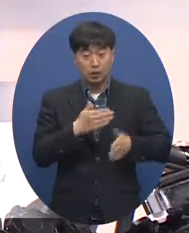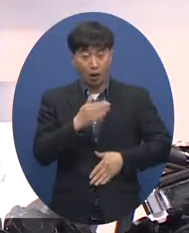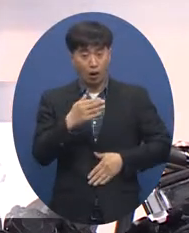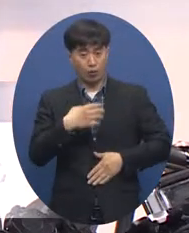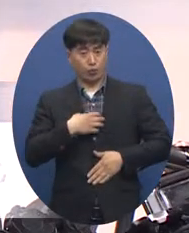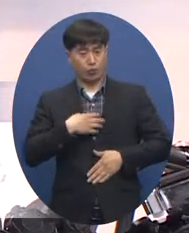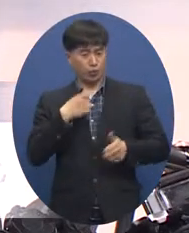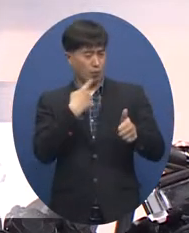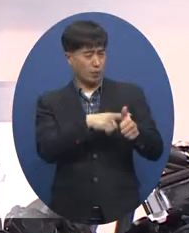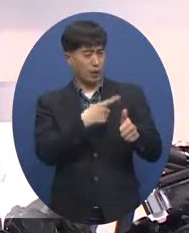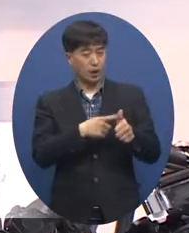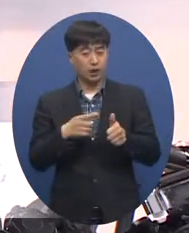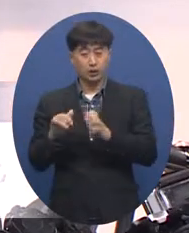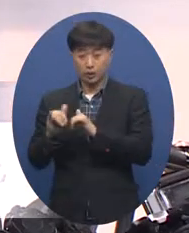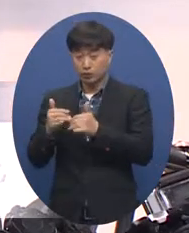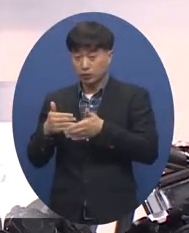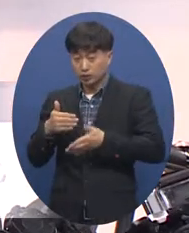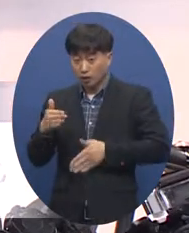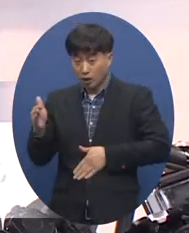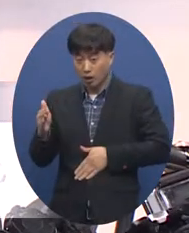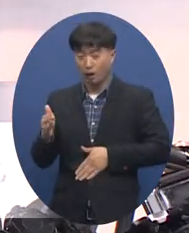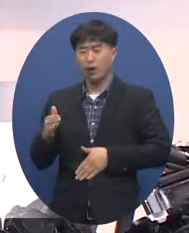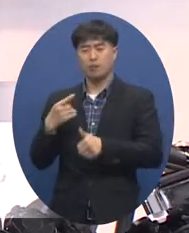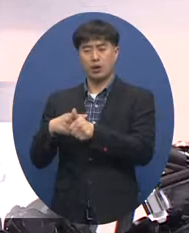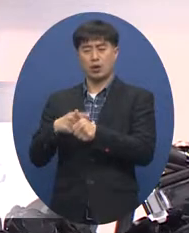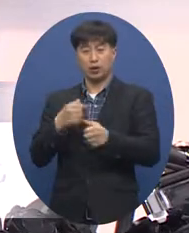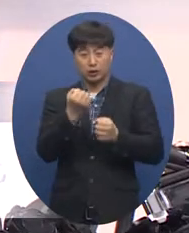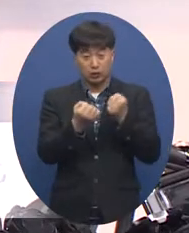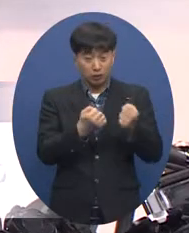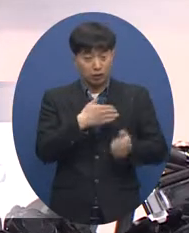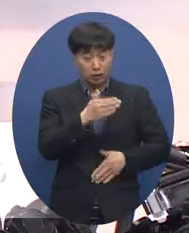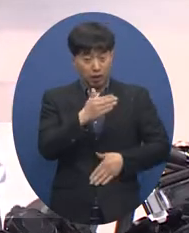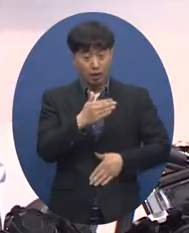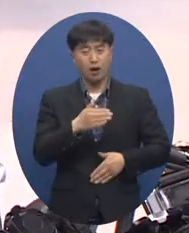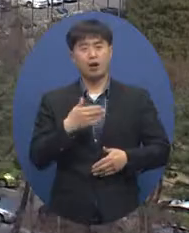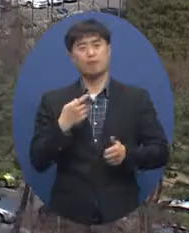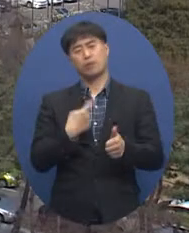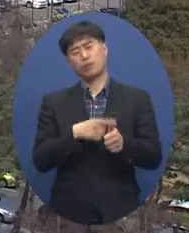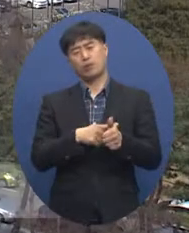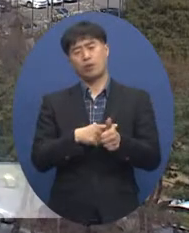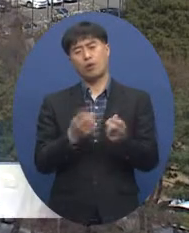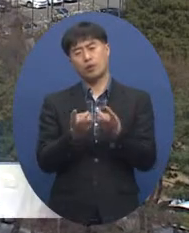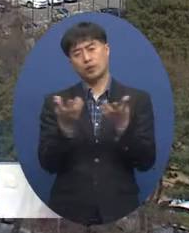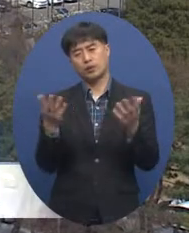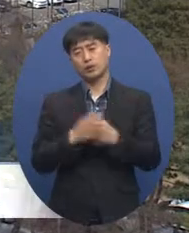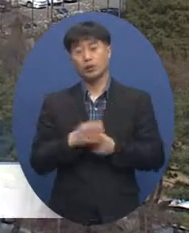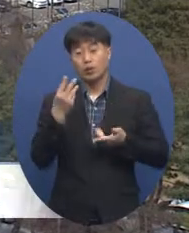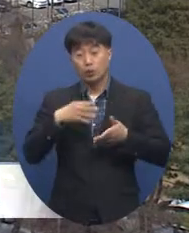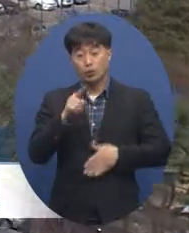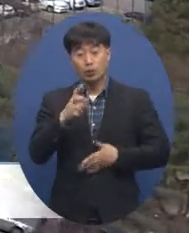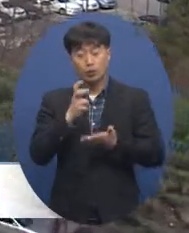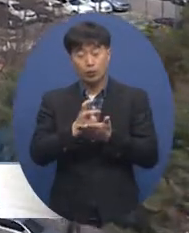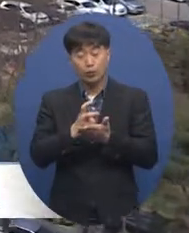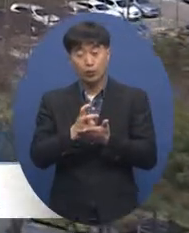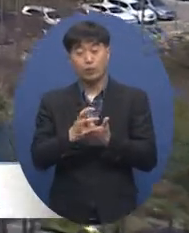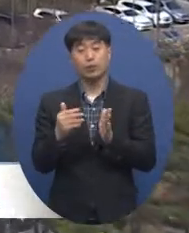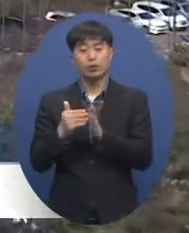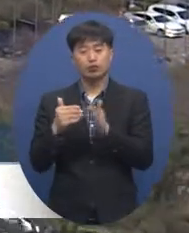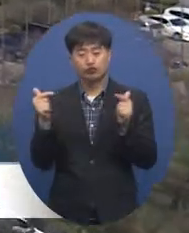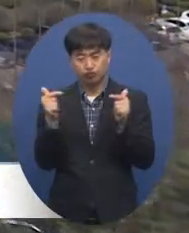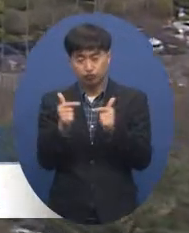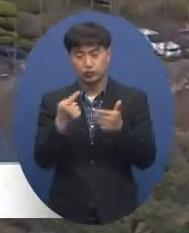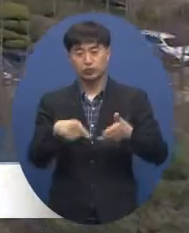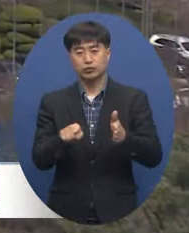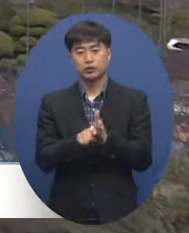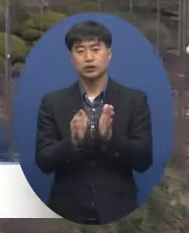간다고 위험하다고 뭐라 그러고 인도로 가면 인도로 간다고 뭐라고 자전거 들어가면 자전거 들어간다고 그럼 어디서 타라는? 경기도가 이 규제를 완화하는 작업에